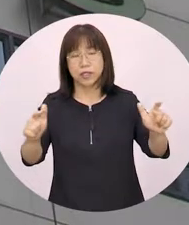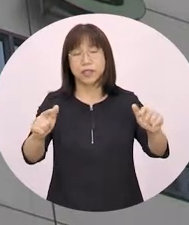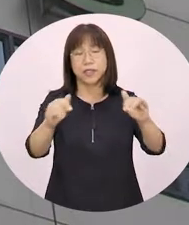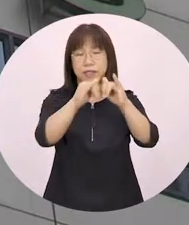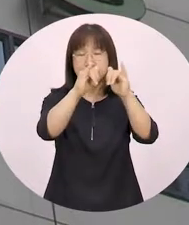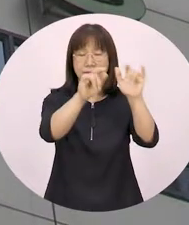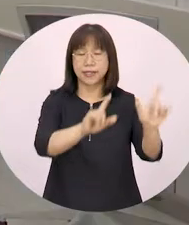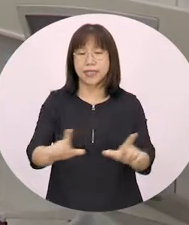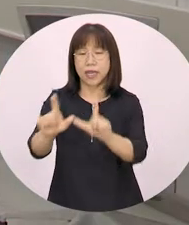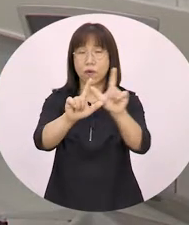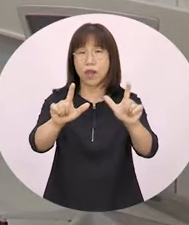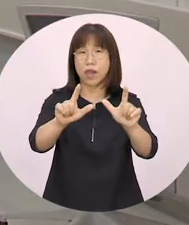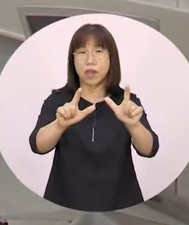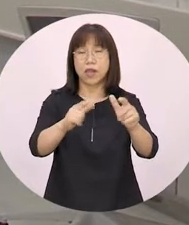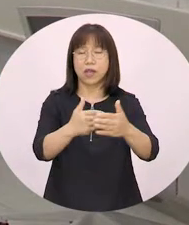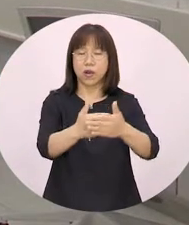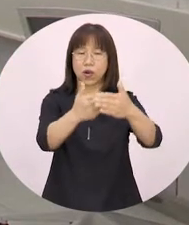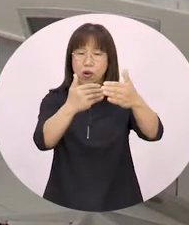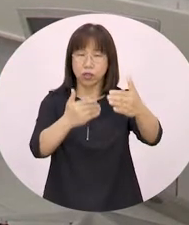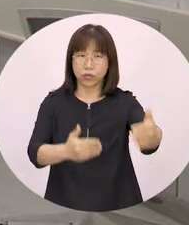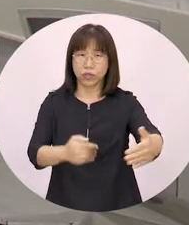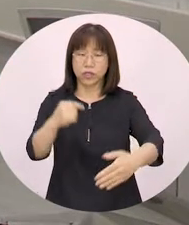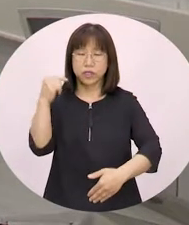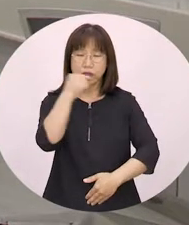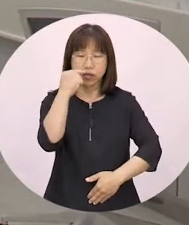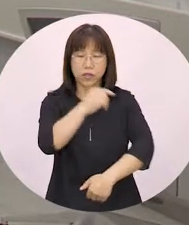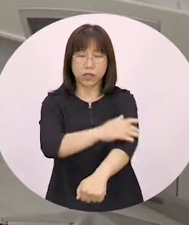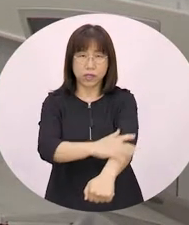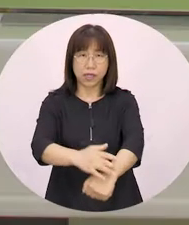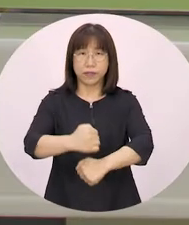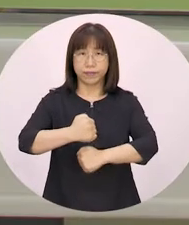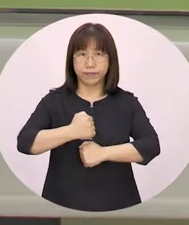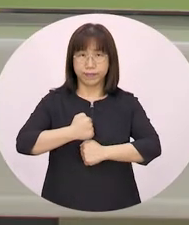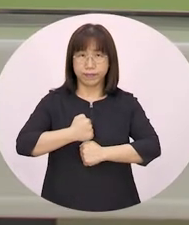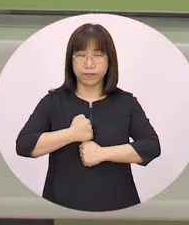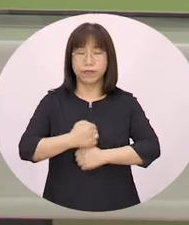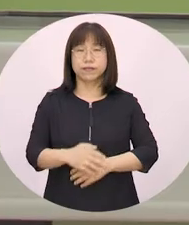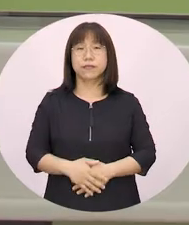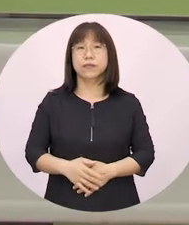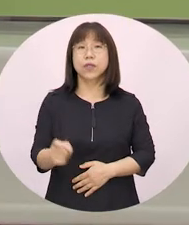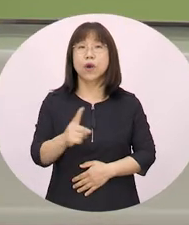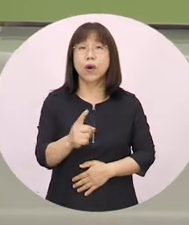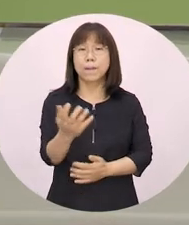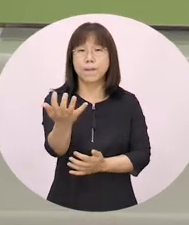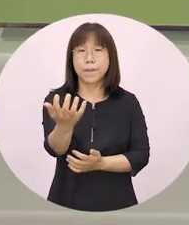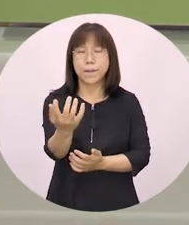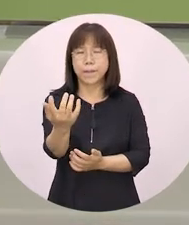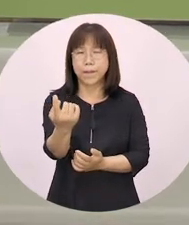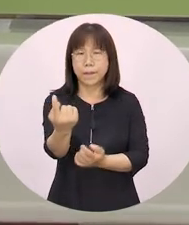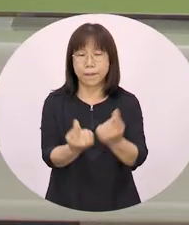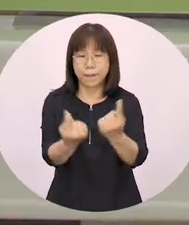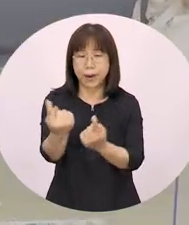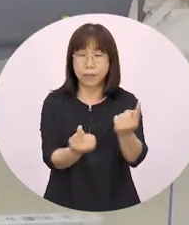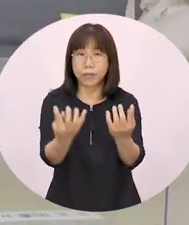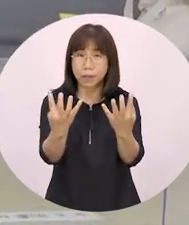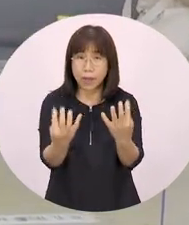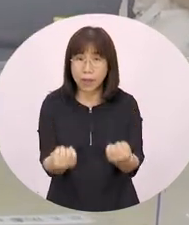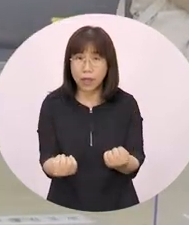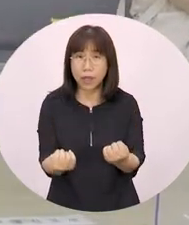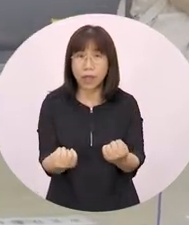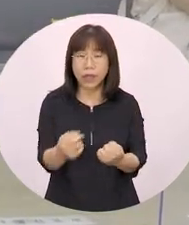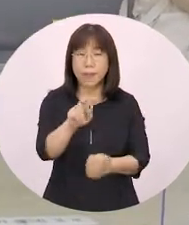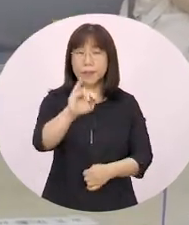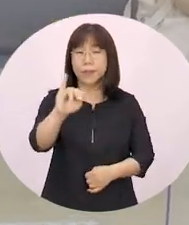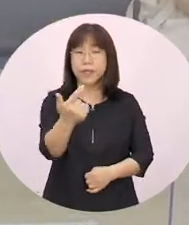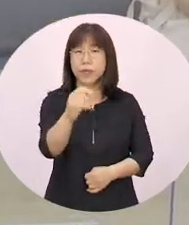중앙재난안전대책본부의 생활 속 거리두기 민원 창구 분야 세부 지침을 철저히 준수하고 있습니다. 특히 방문자가 많은 민원실에